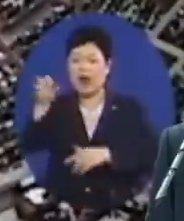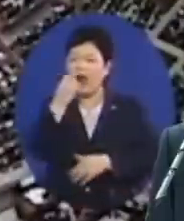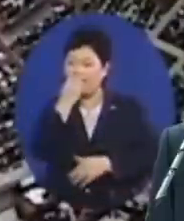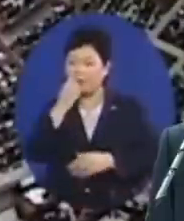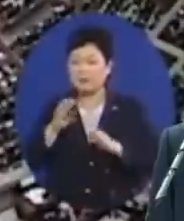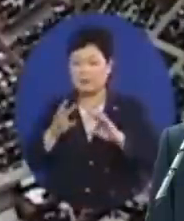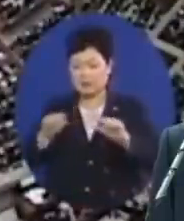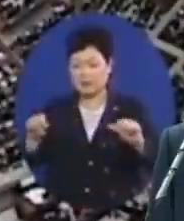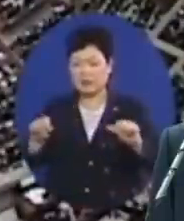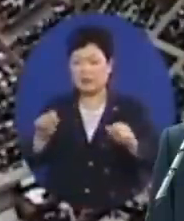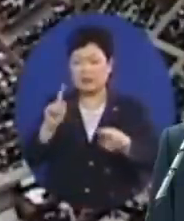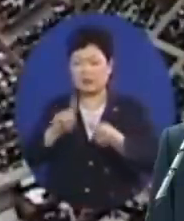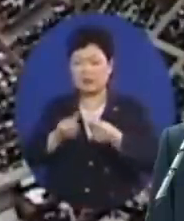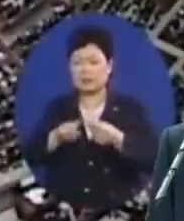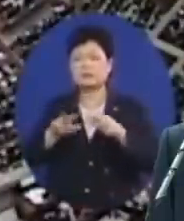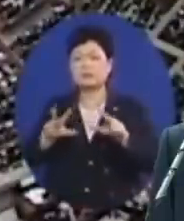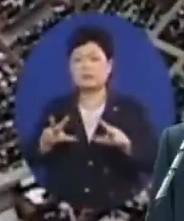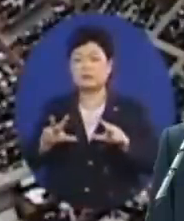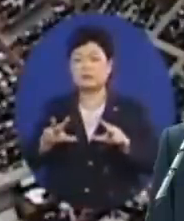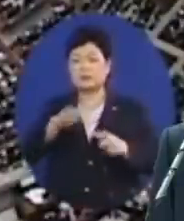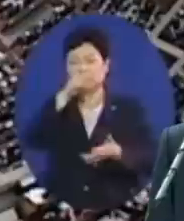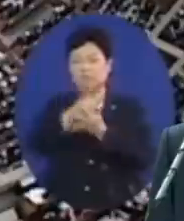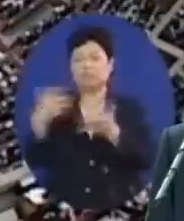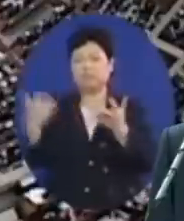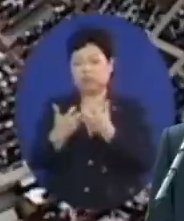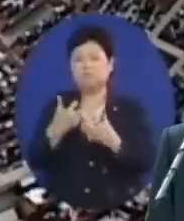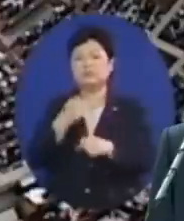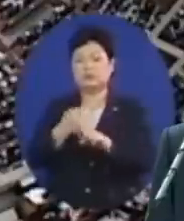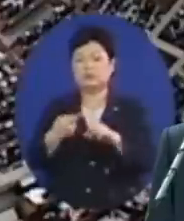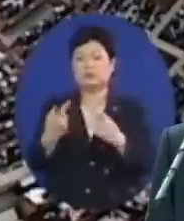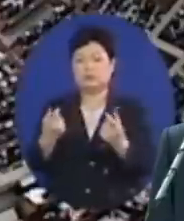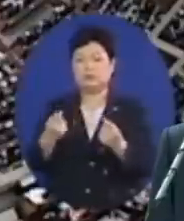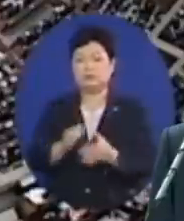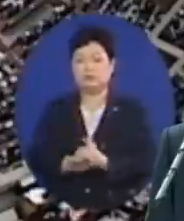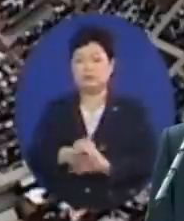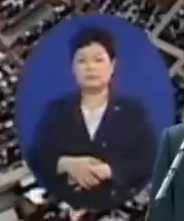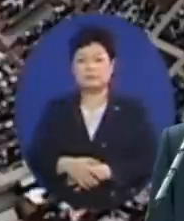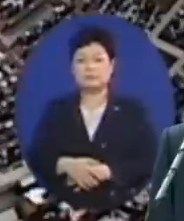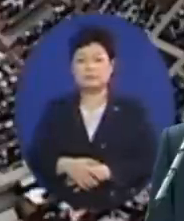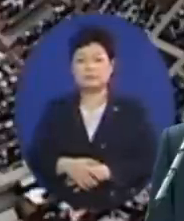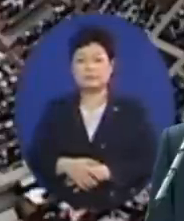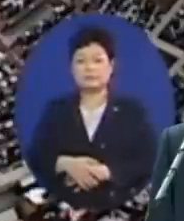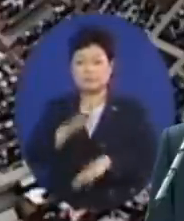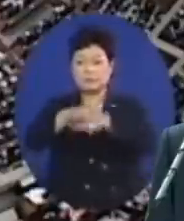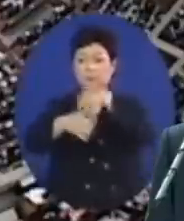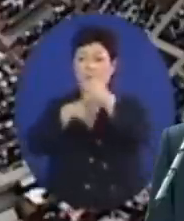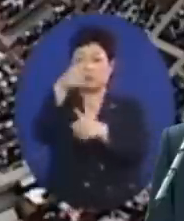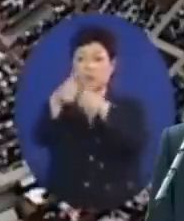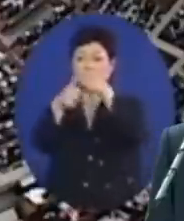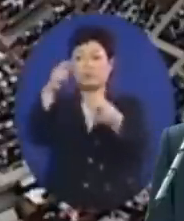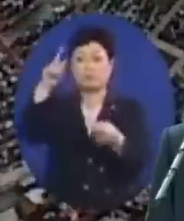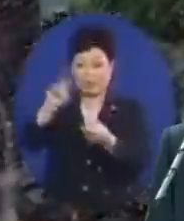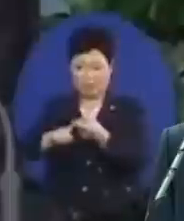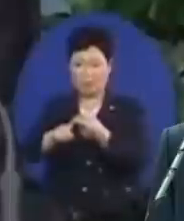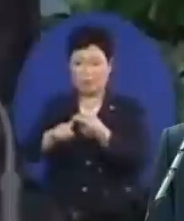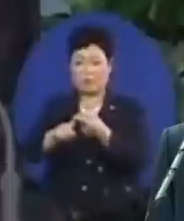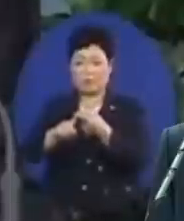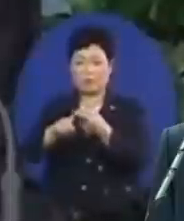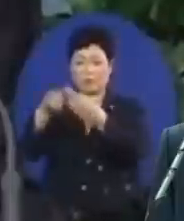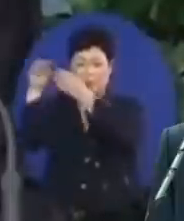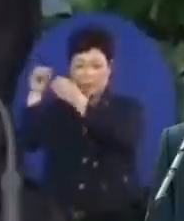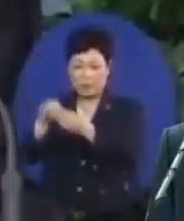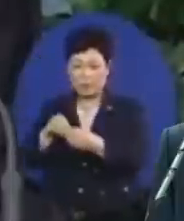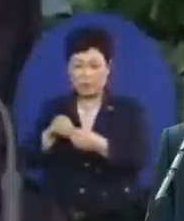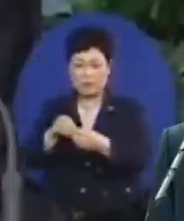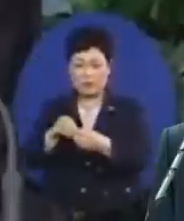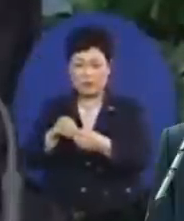땅을 이 모양으로 만들어 놓고 말았지 않습니까? 그럼 우리 조상 따라서 우리도